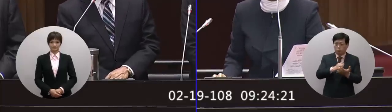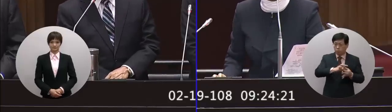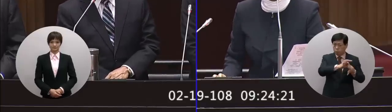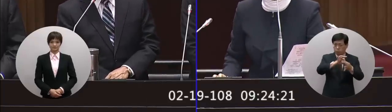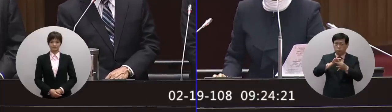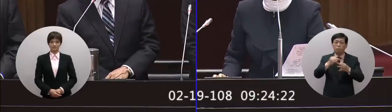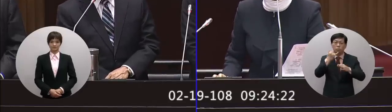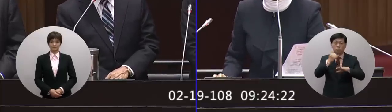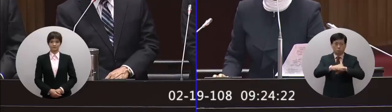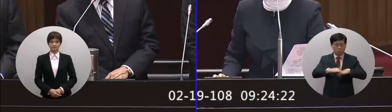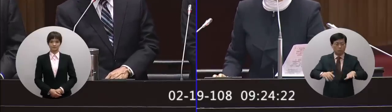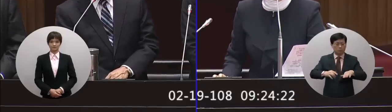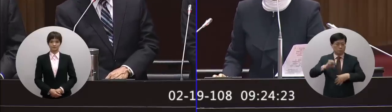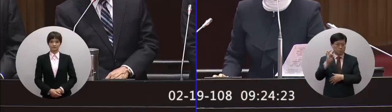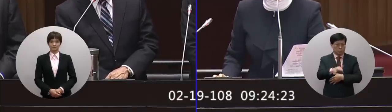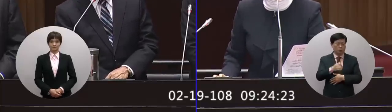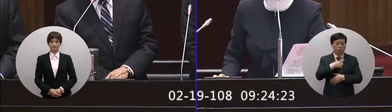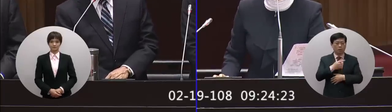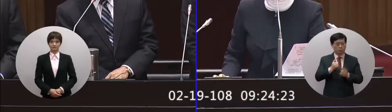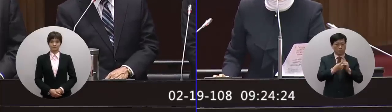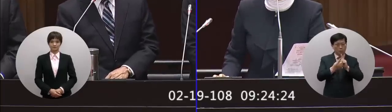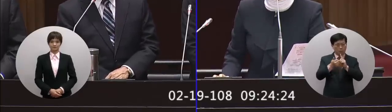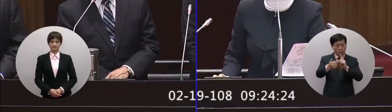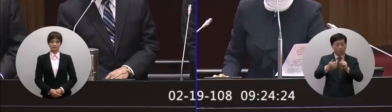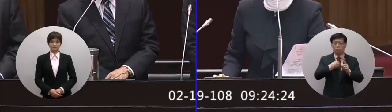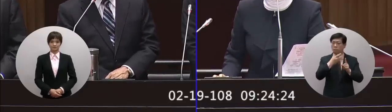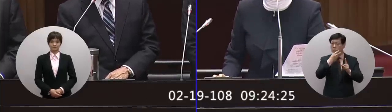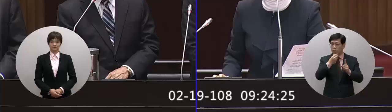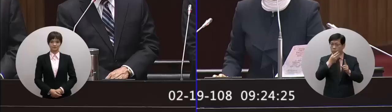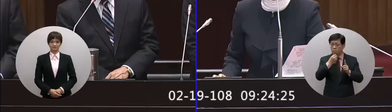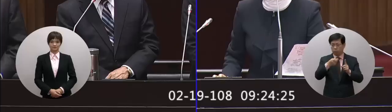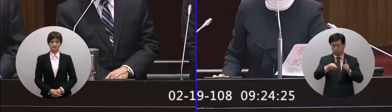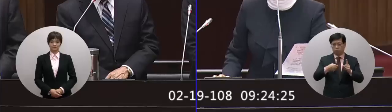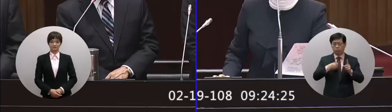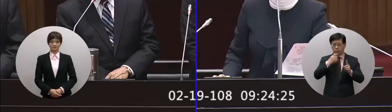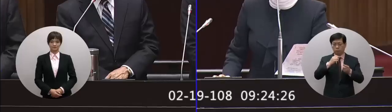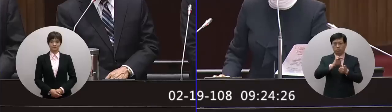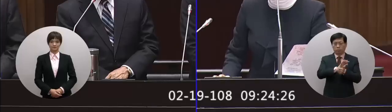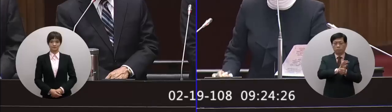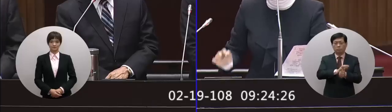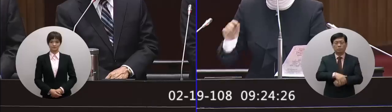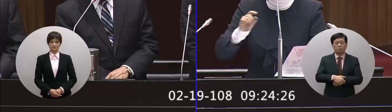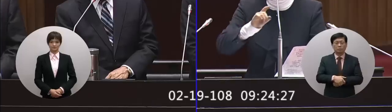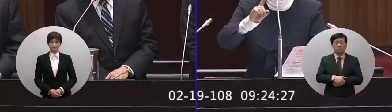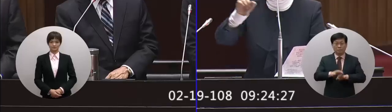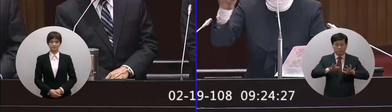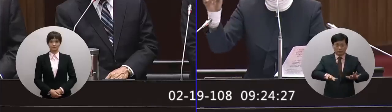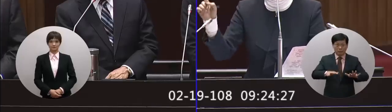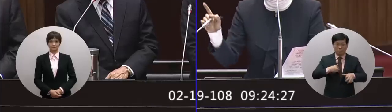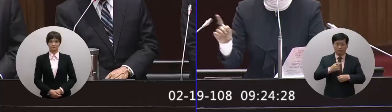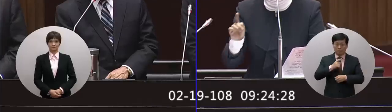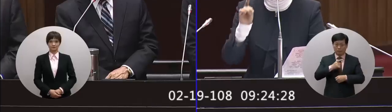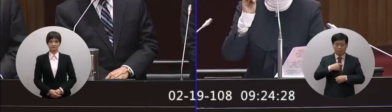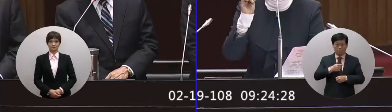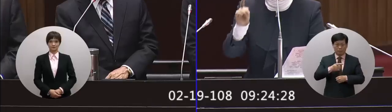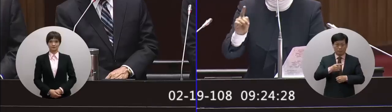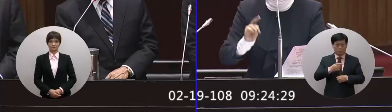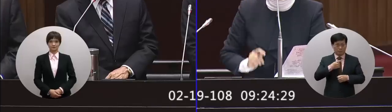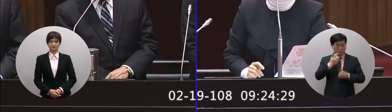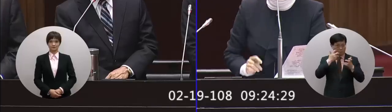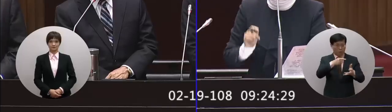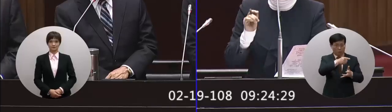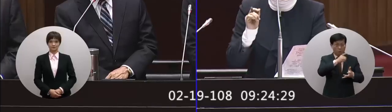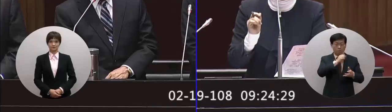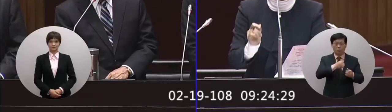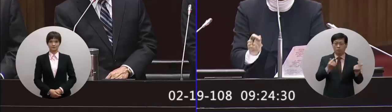供安全、便捷、友善、可靠、舒适的运输服务。目前大家所重视的泰